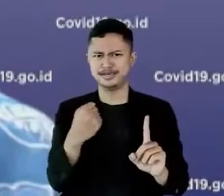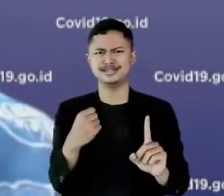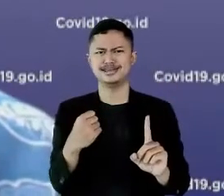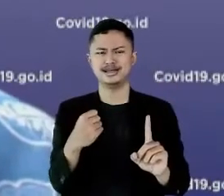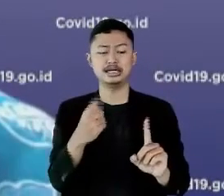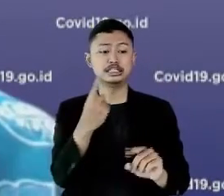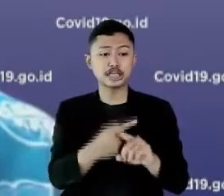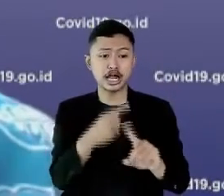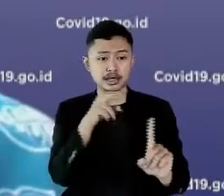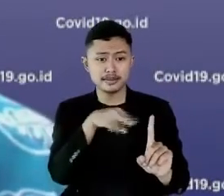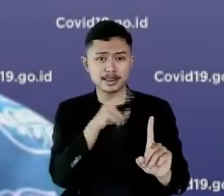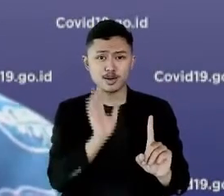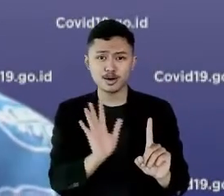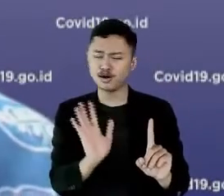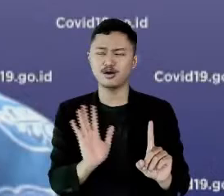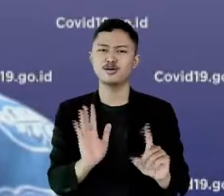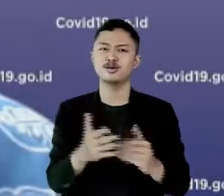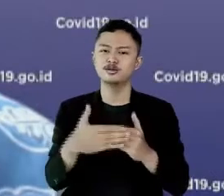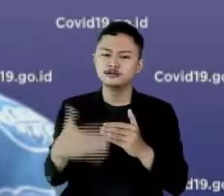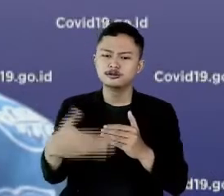Kemudian yang bisa